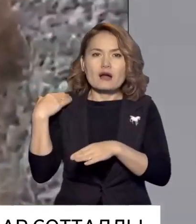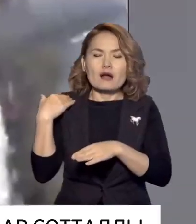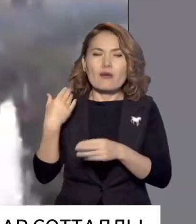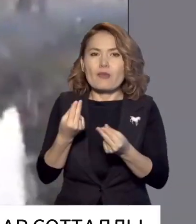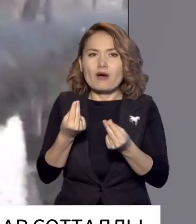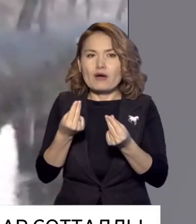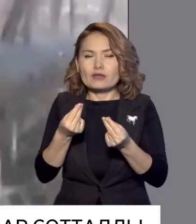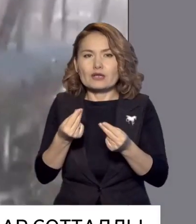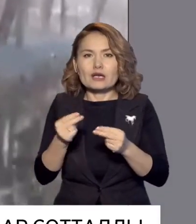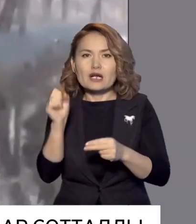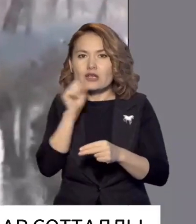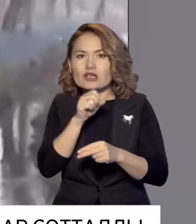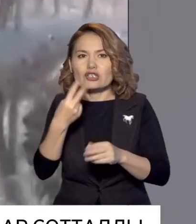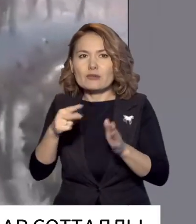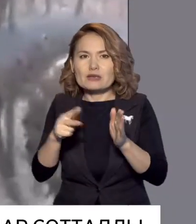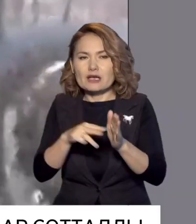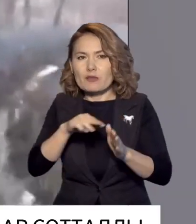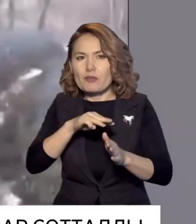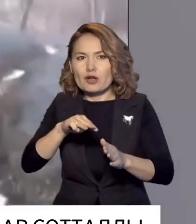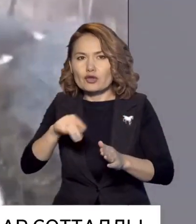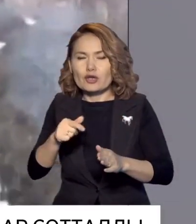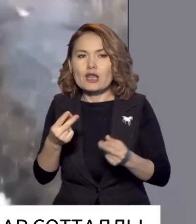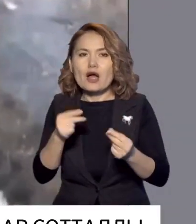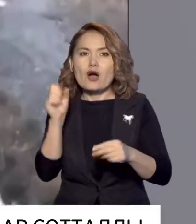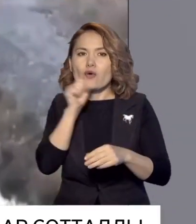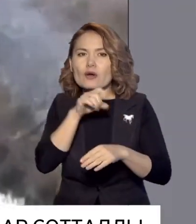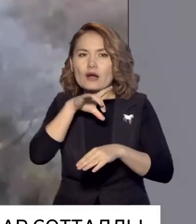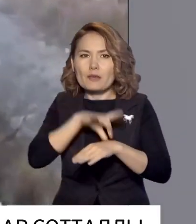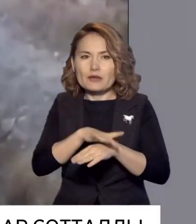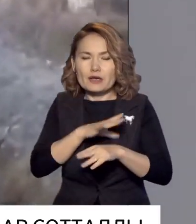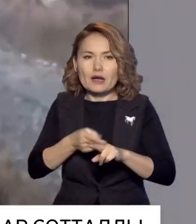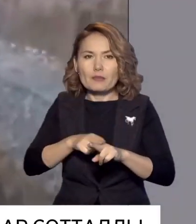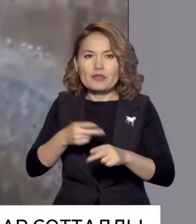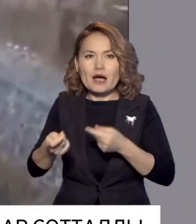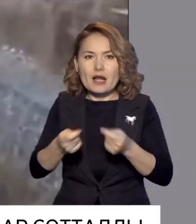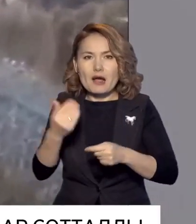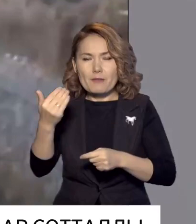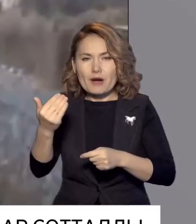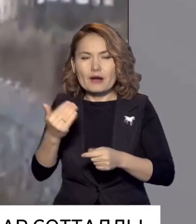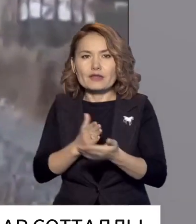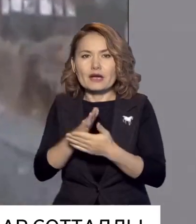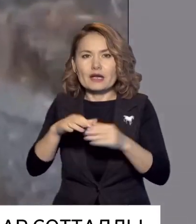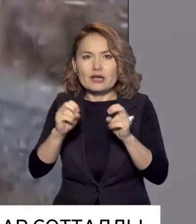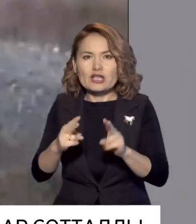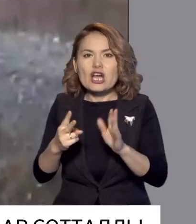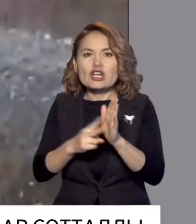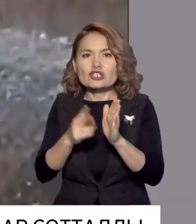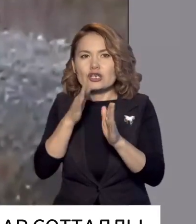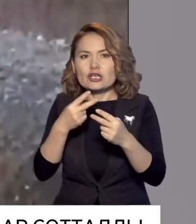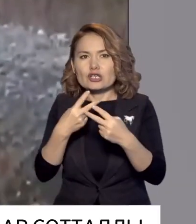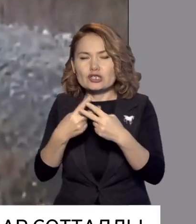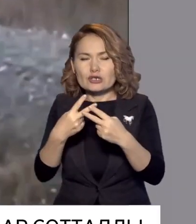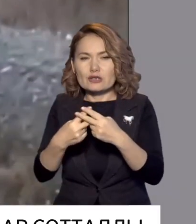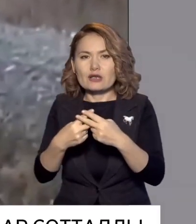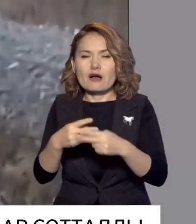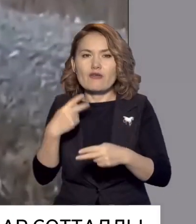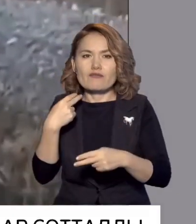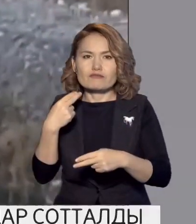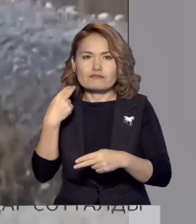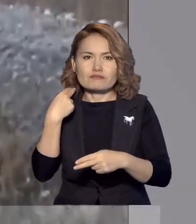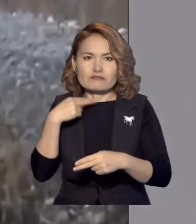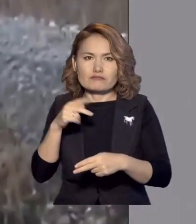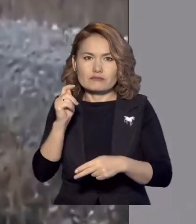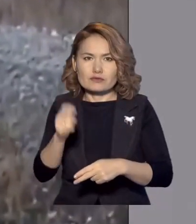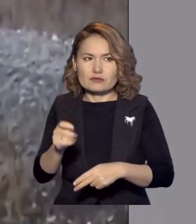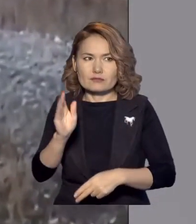көмегімен 28 миллион теңгені ұрлағаны анықталды. Сот шешімімен әкімдік қызметкері 7, ал кәсіпкер 7,5 жылға бас бостандығынан